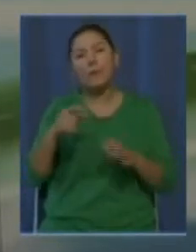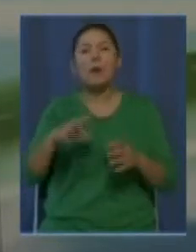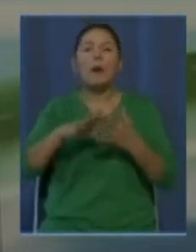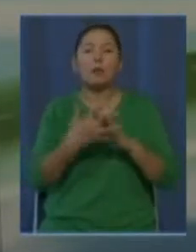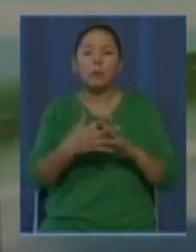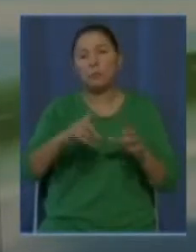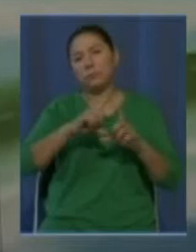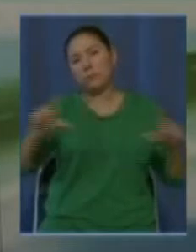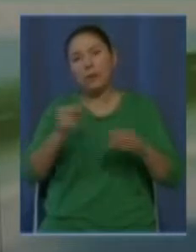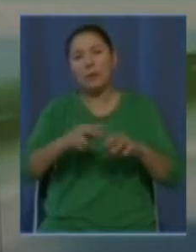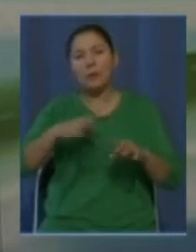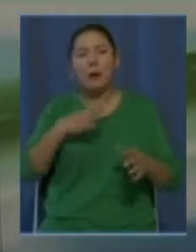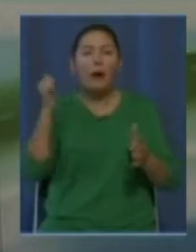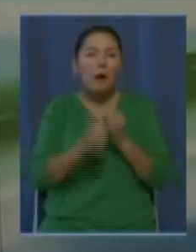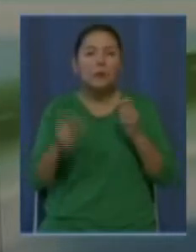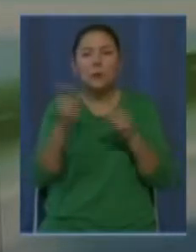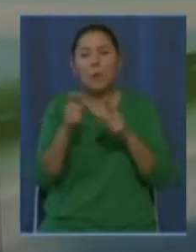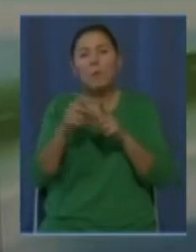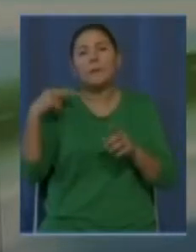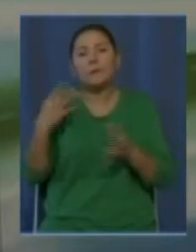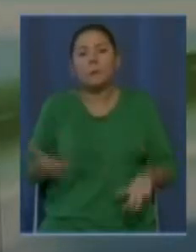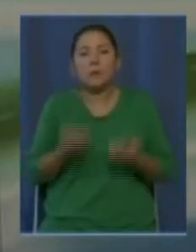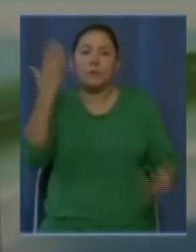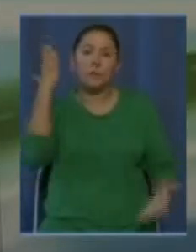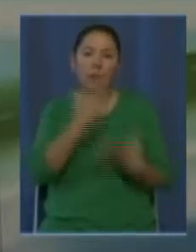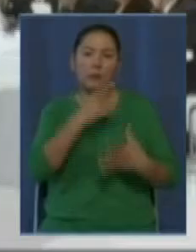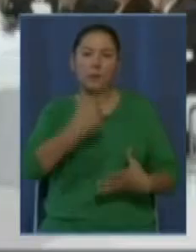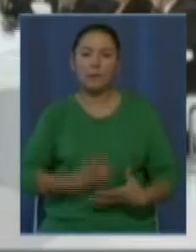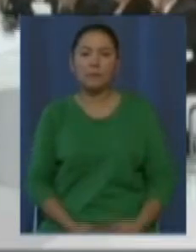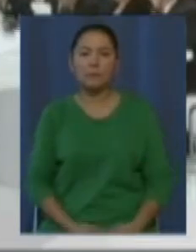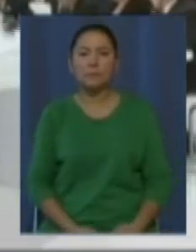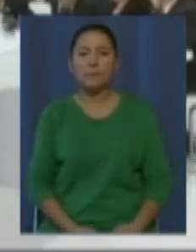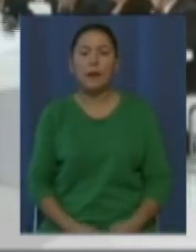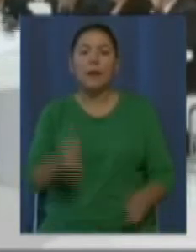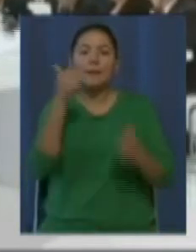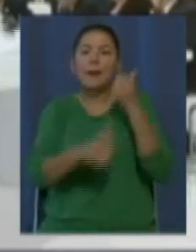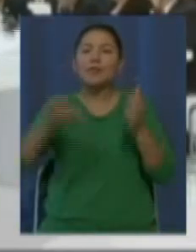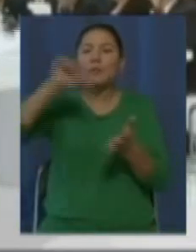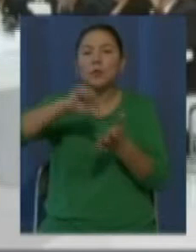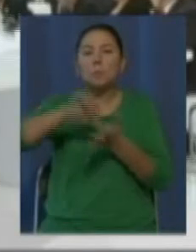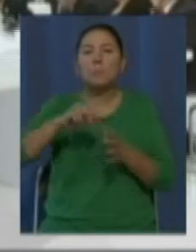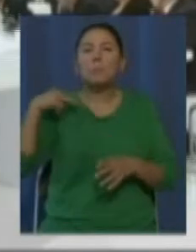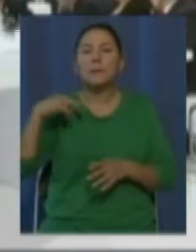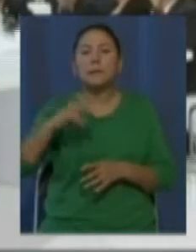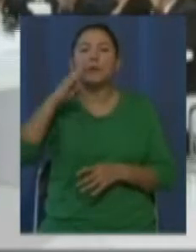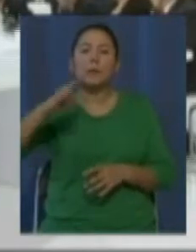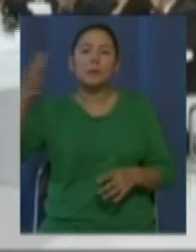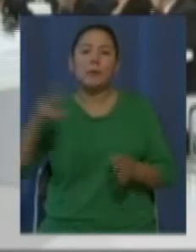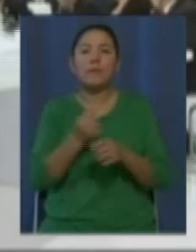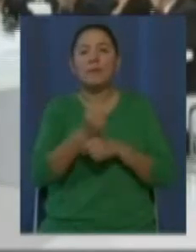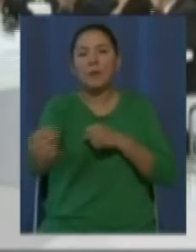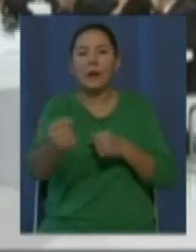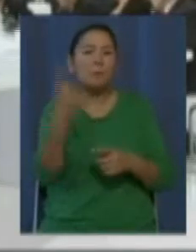сыңғырлаулық мұғалімдер де жаңа экономикалық саясаттың мазмұнына үн қосты. Биылғы жолдау жылдағыдан ертерек жарияланды.